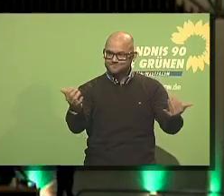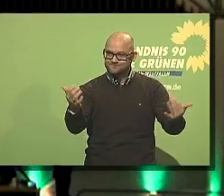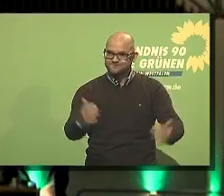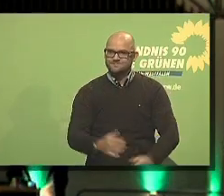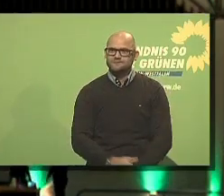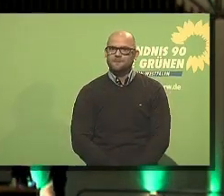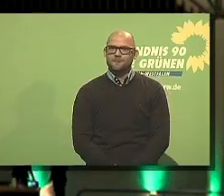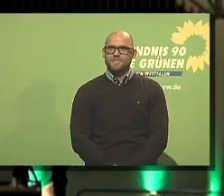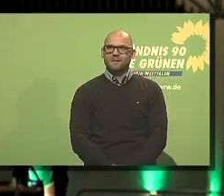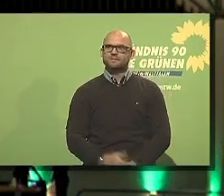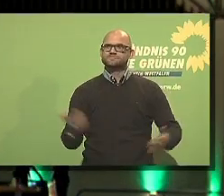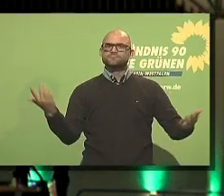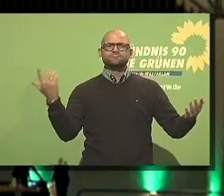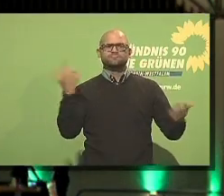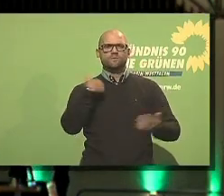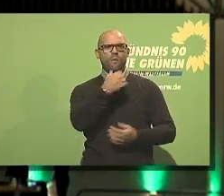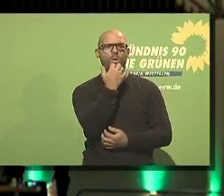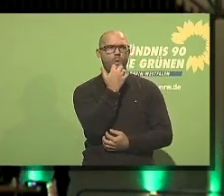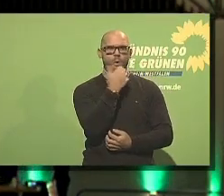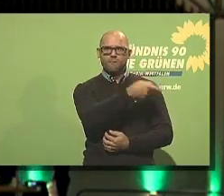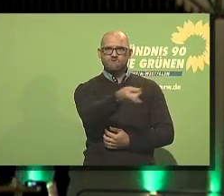Ich hoffe, ihr könnt mich alle hören.